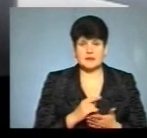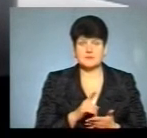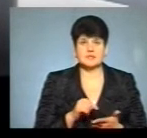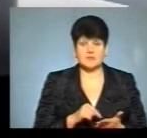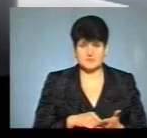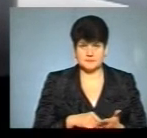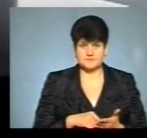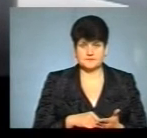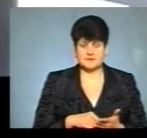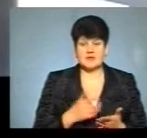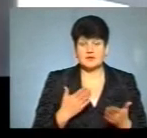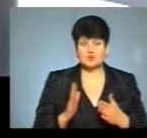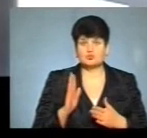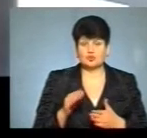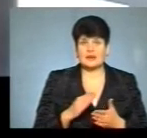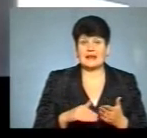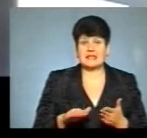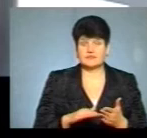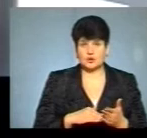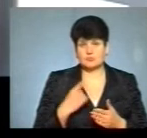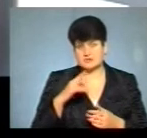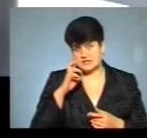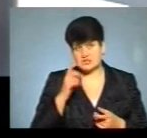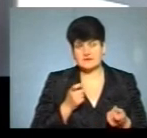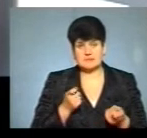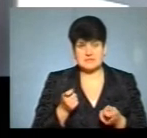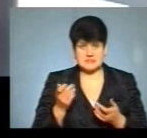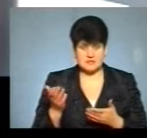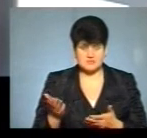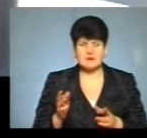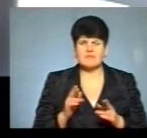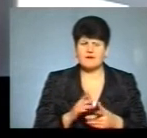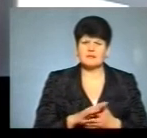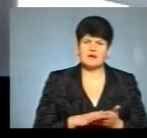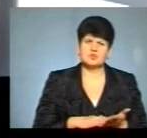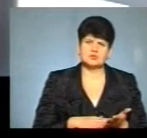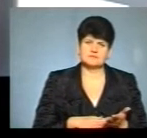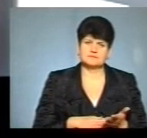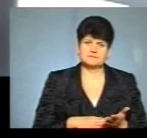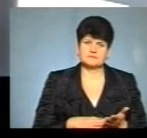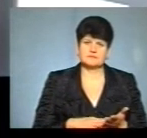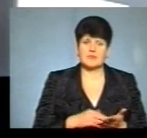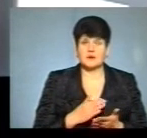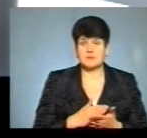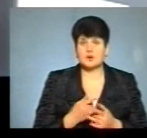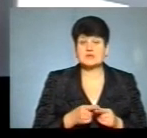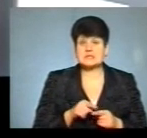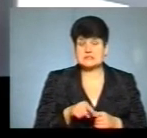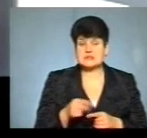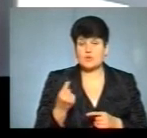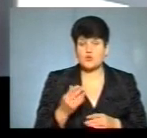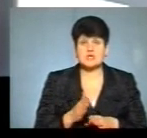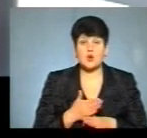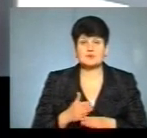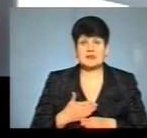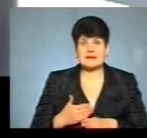Постає питання, так? Якщо будуть ліквідовані обласні державні адміністрації, як далі мають ці кошти